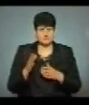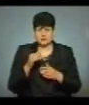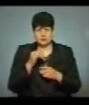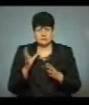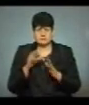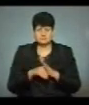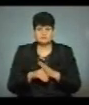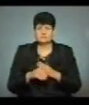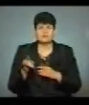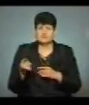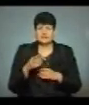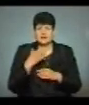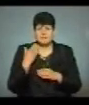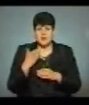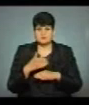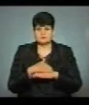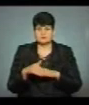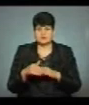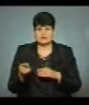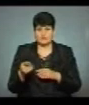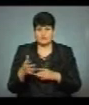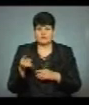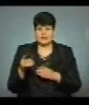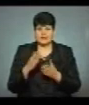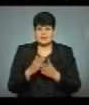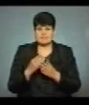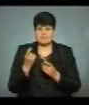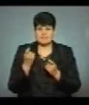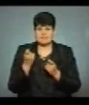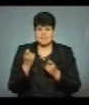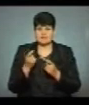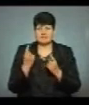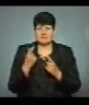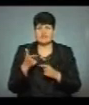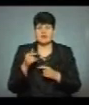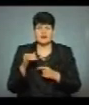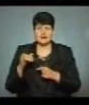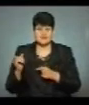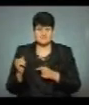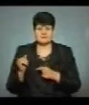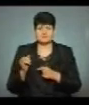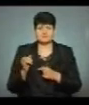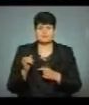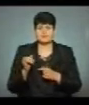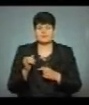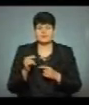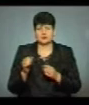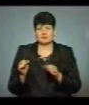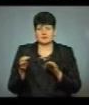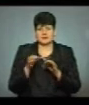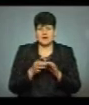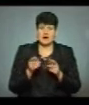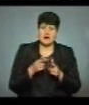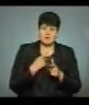чи в принципі ні, там вже немає межі з Тернополем, у них була єдиний варіант, вони мають невеличку межу із Великогаївською сільською об'єднаною територіальною громадою. Значить, вибір був